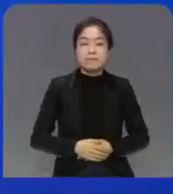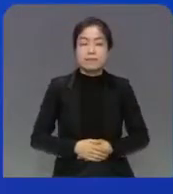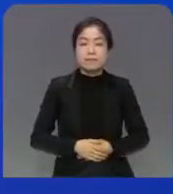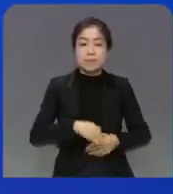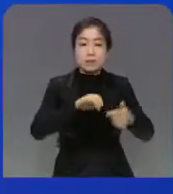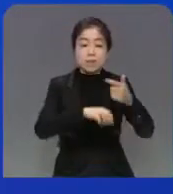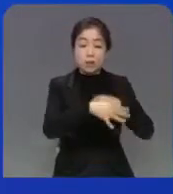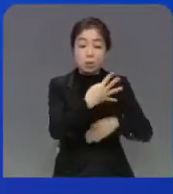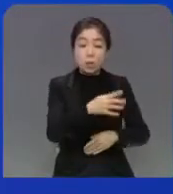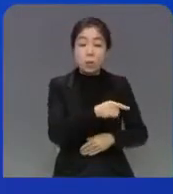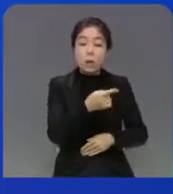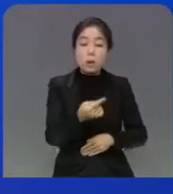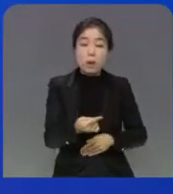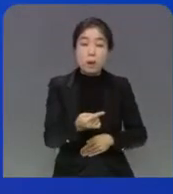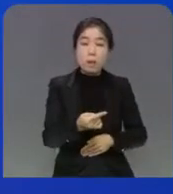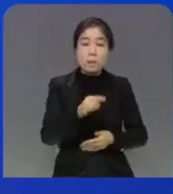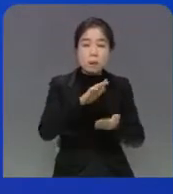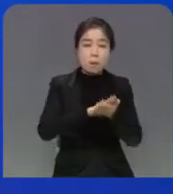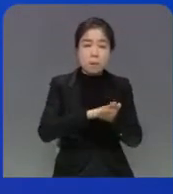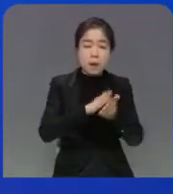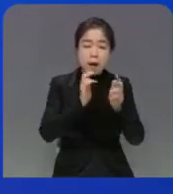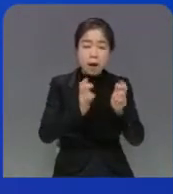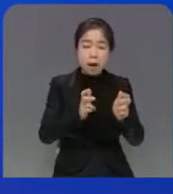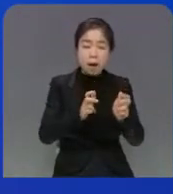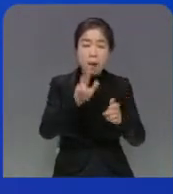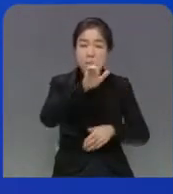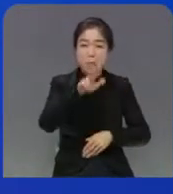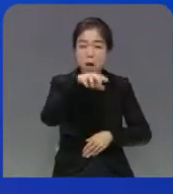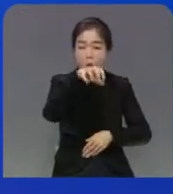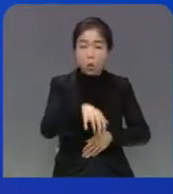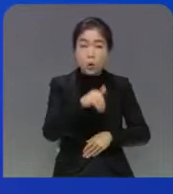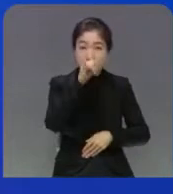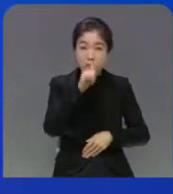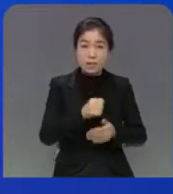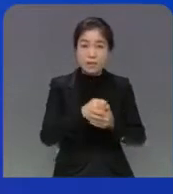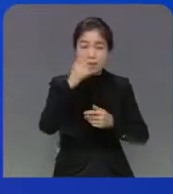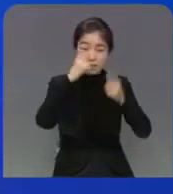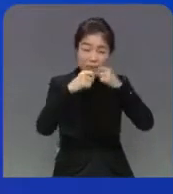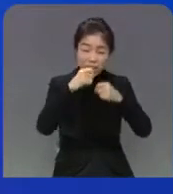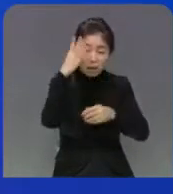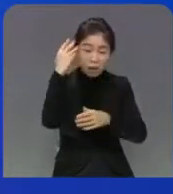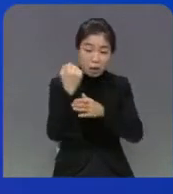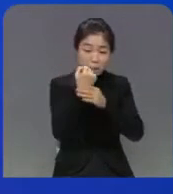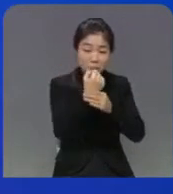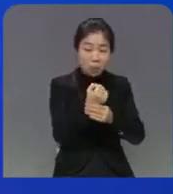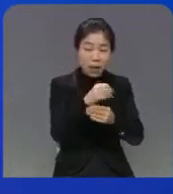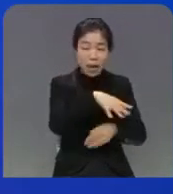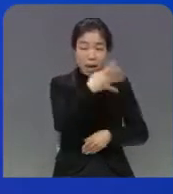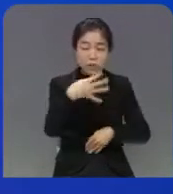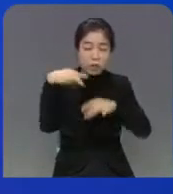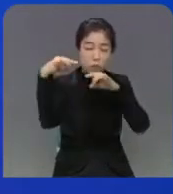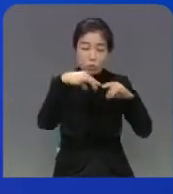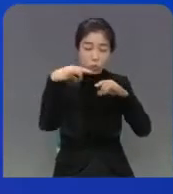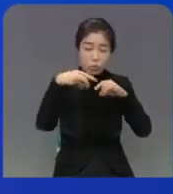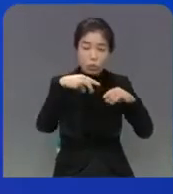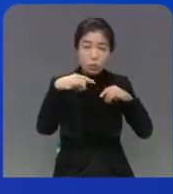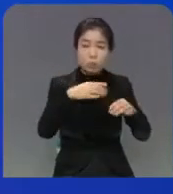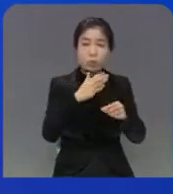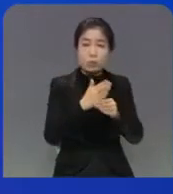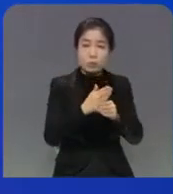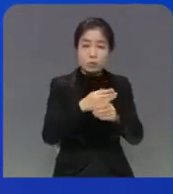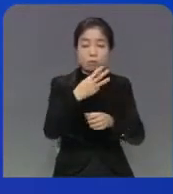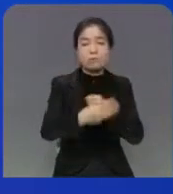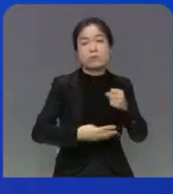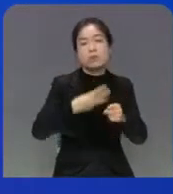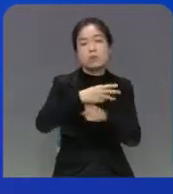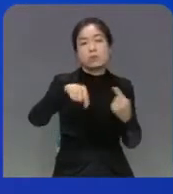나주 혁신도시 바로 옆에 열병합발전소가 있습니다. 쓰레기로 만든 연료를 떼서 혁신도시에 열을 공급하는데